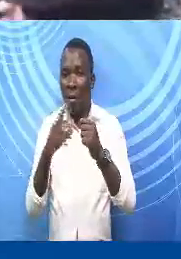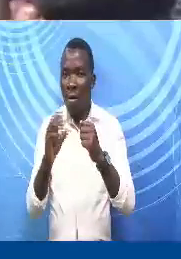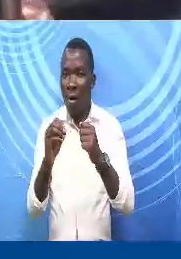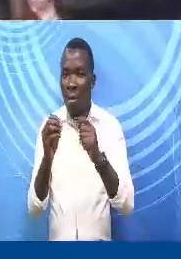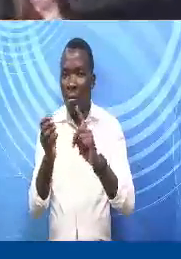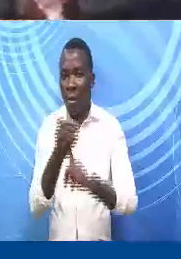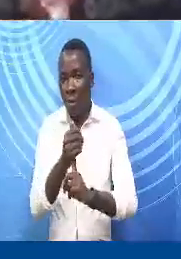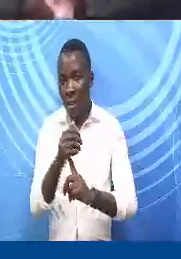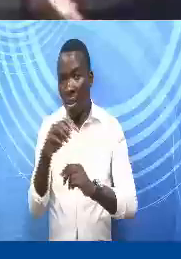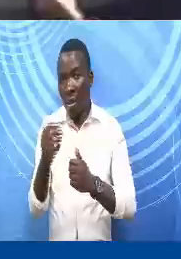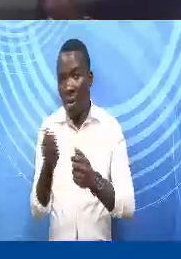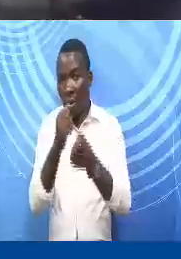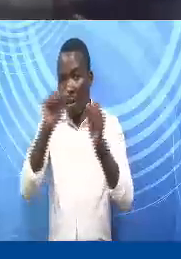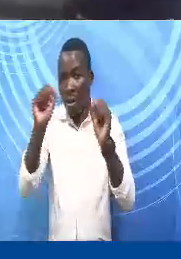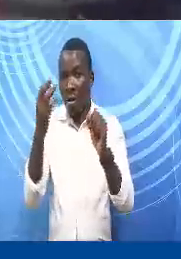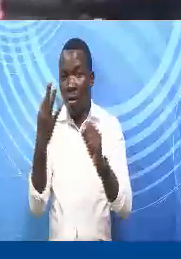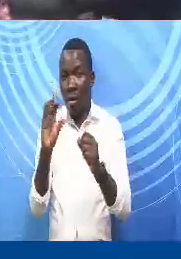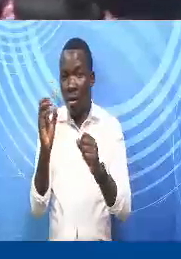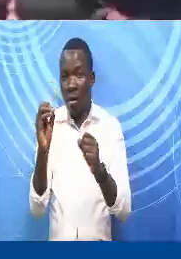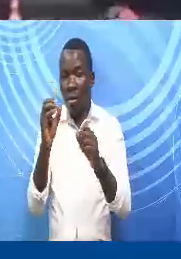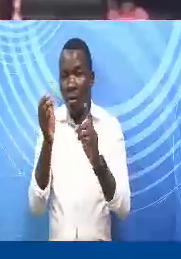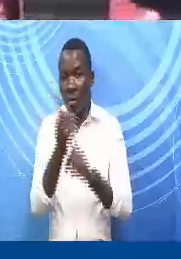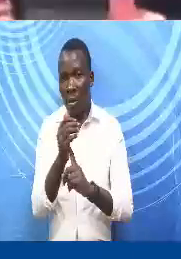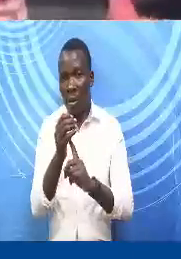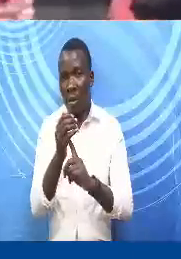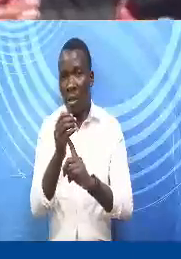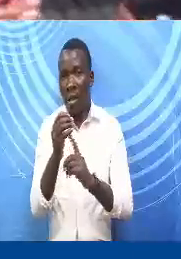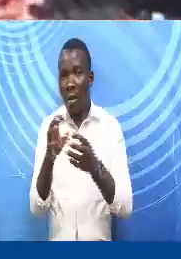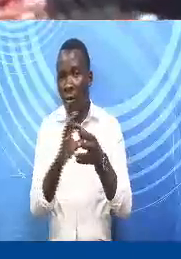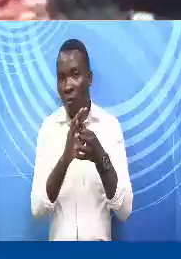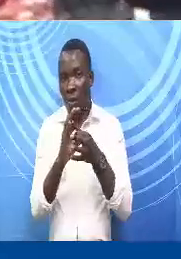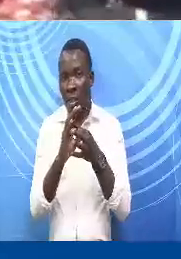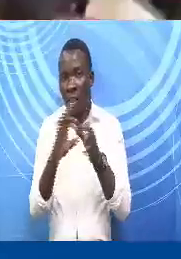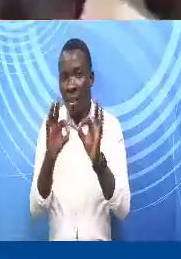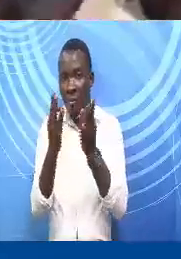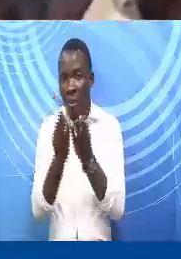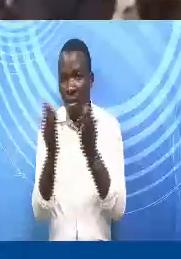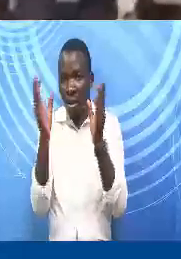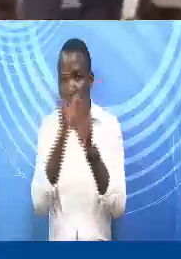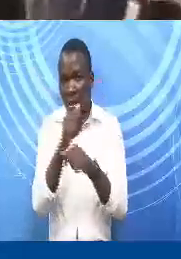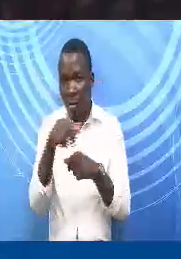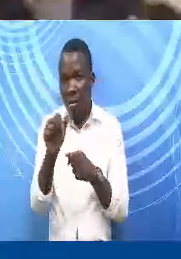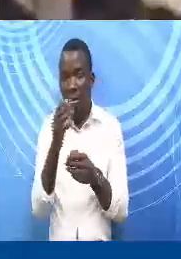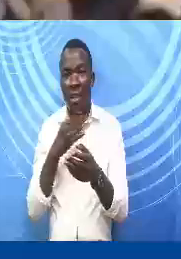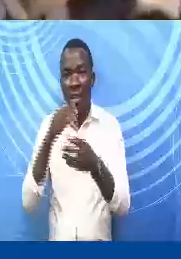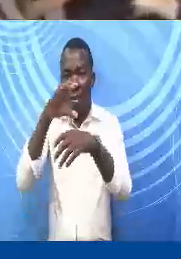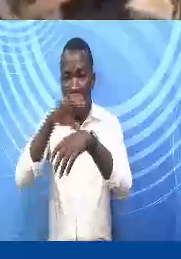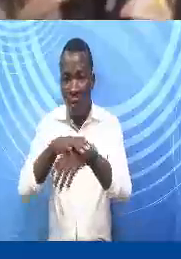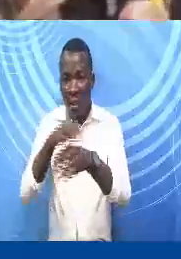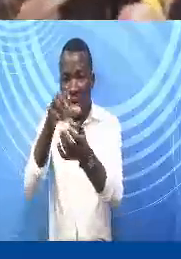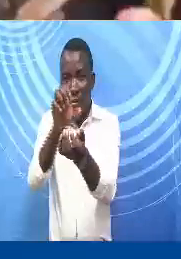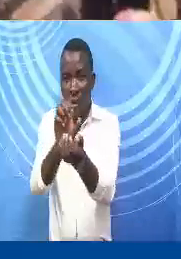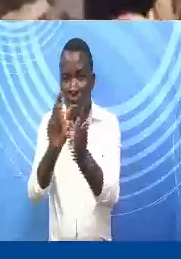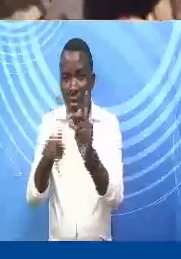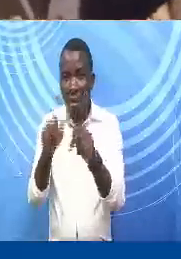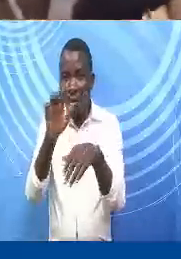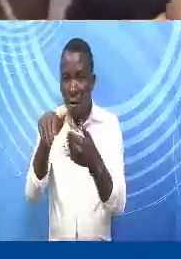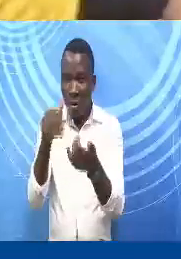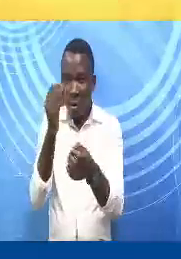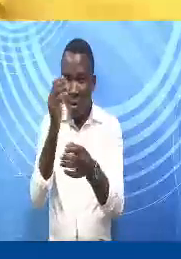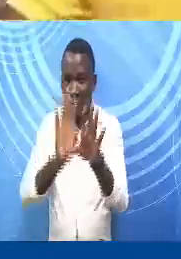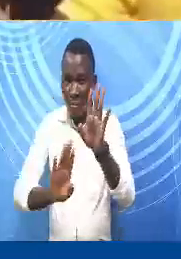300. Twifatanyije n'imiryango yabuze abayo kandi turashaka ko hafatwa ibihano ku bantu bose babikozemo amakosa